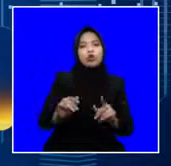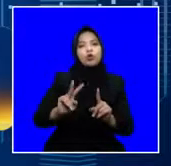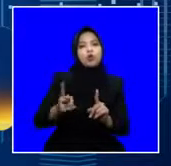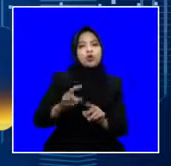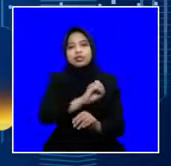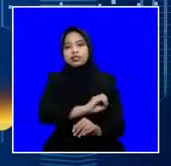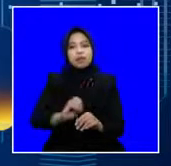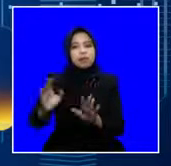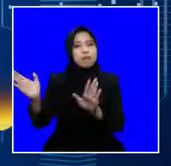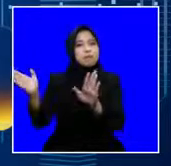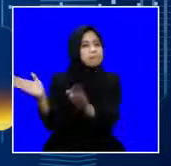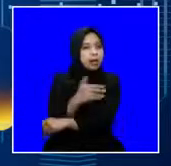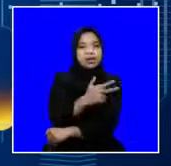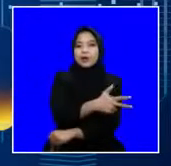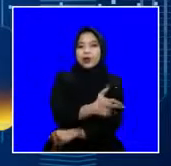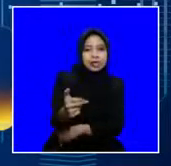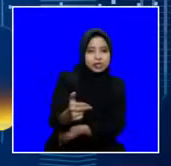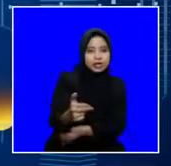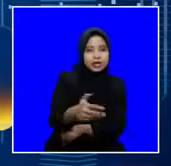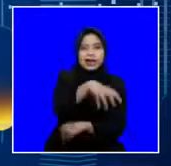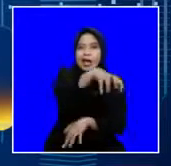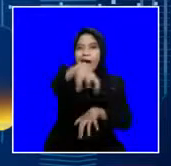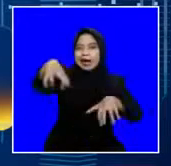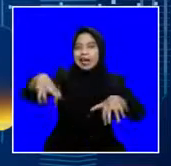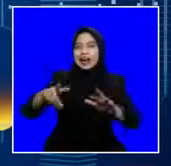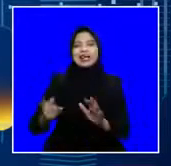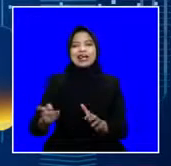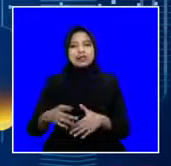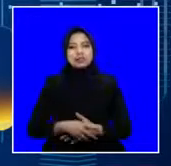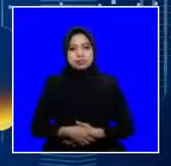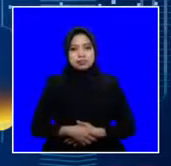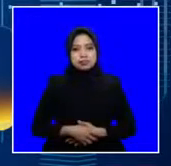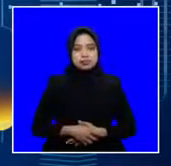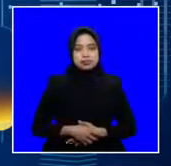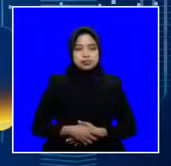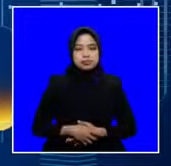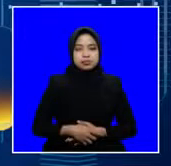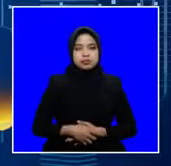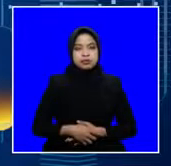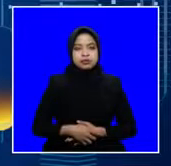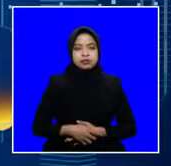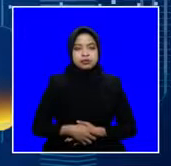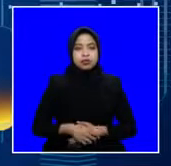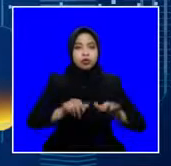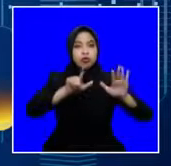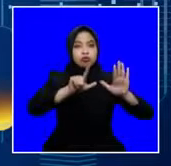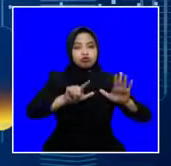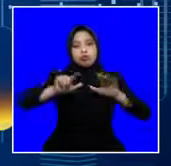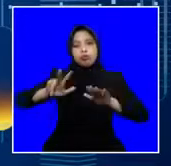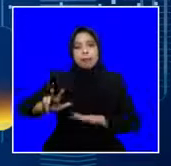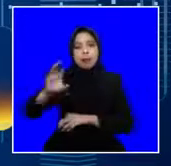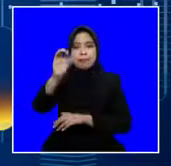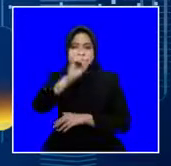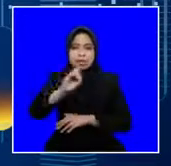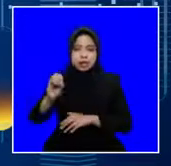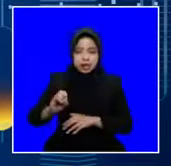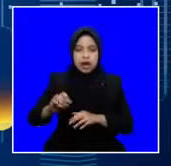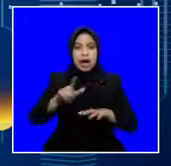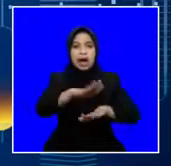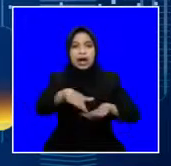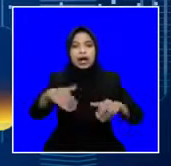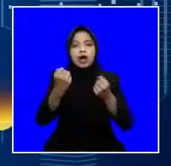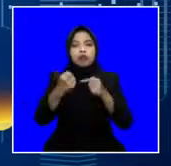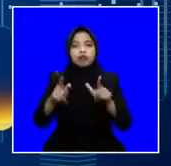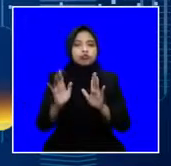kembali mengabdi di berbagai pelosok negeri. Bisa kita laporkan bahwa 78% lebih alumni kita